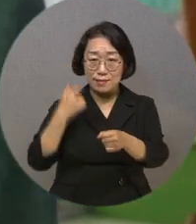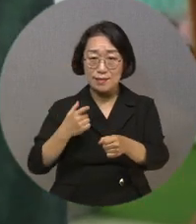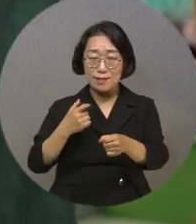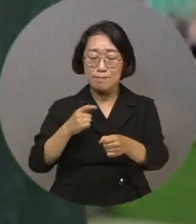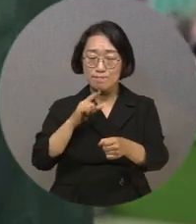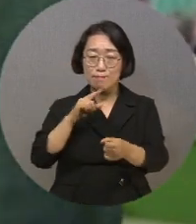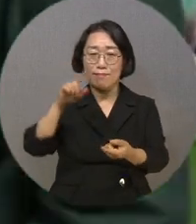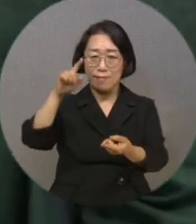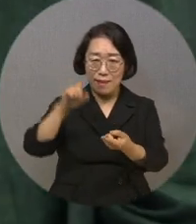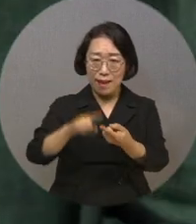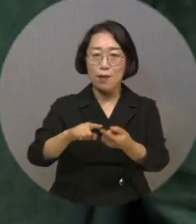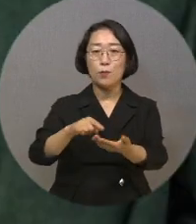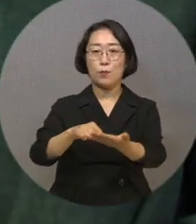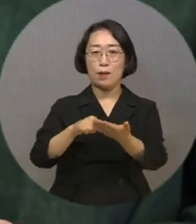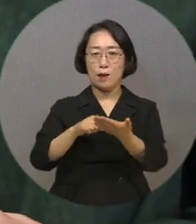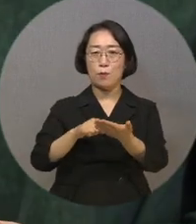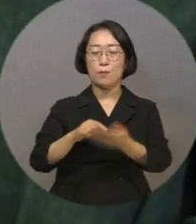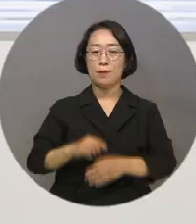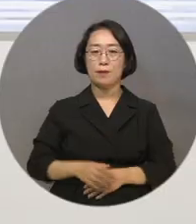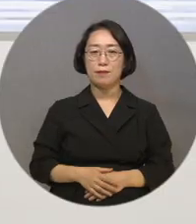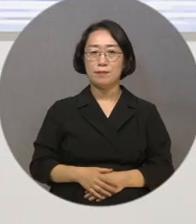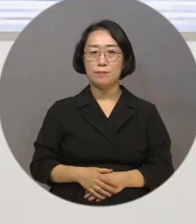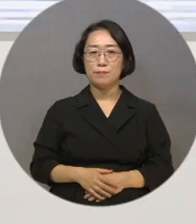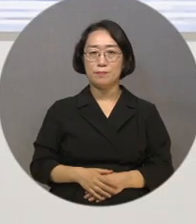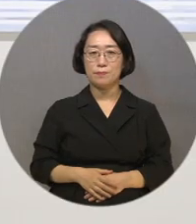화폭에 녹여집니다.